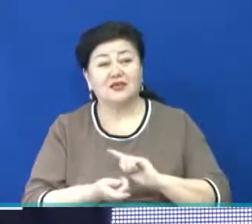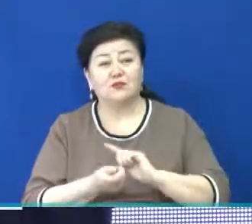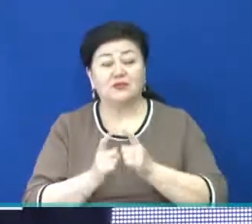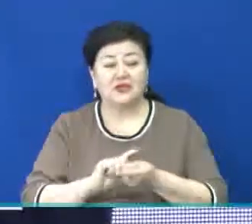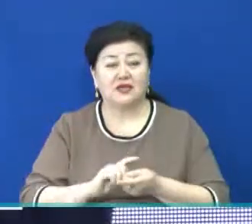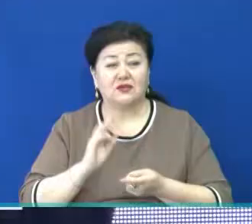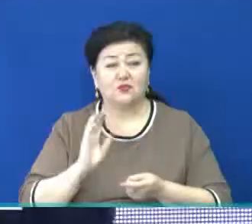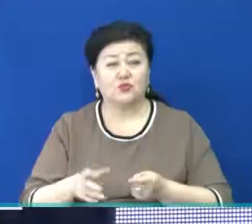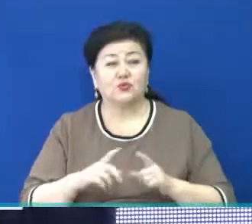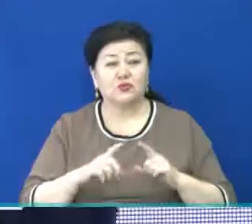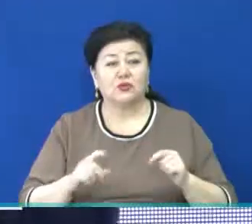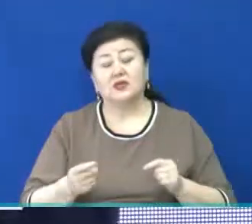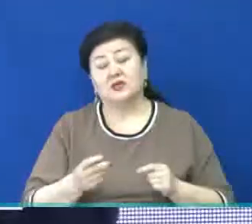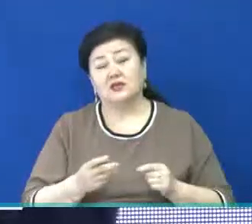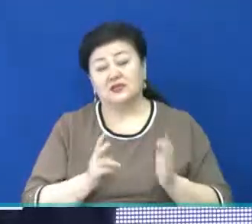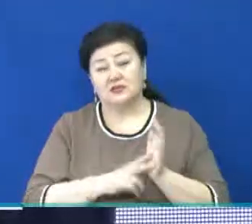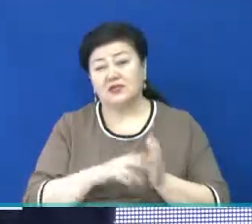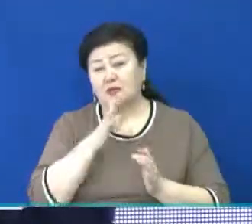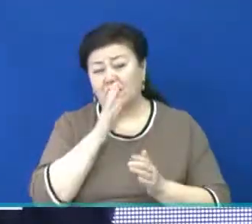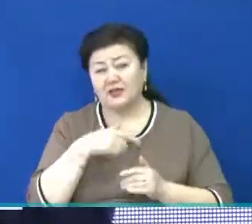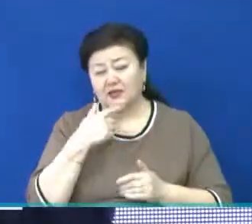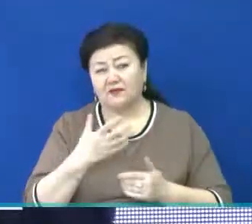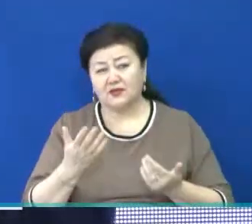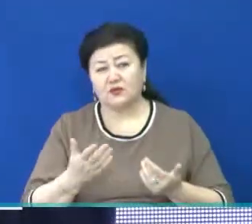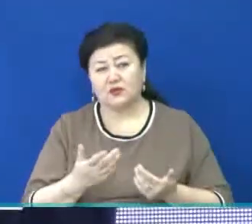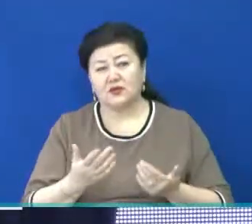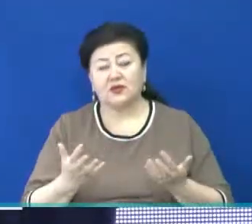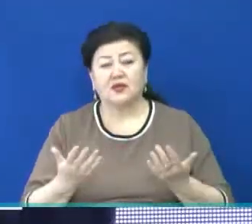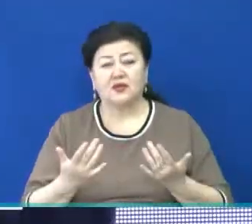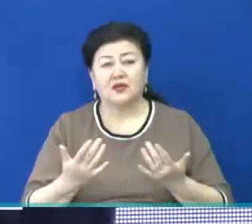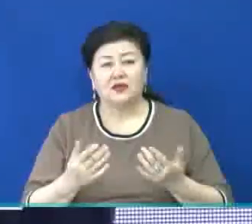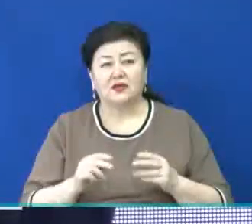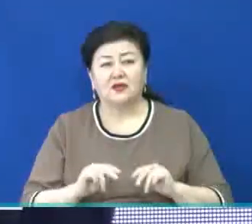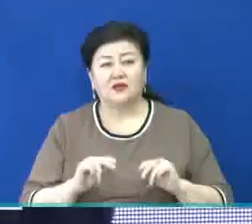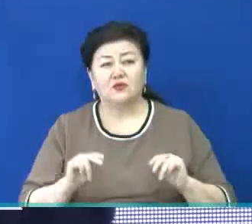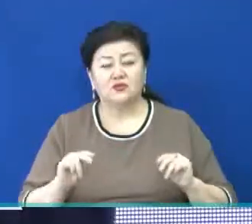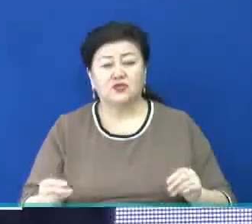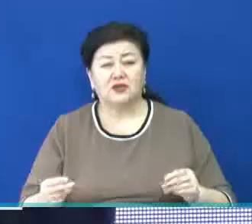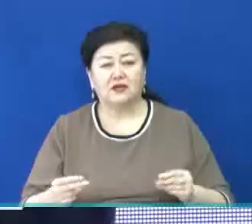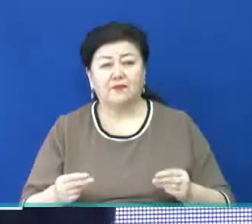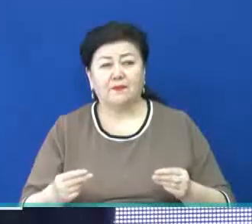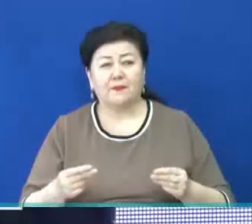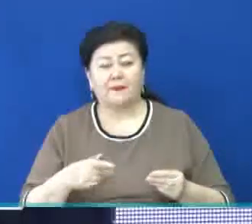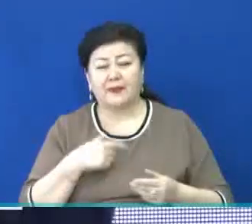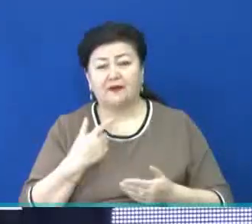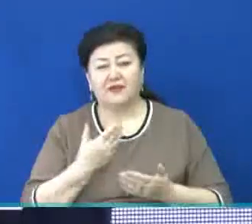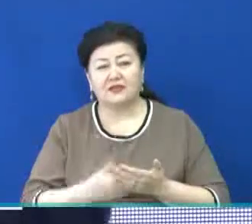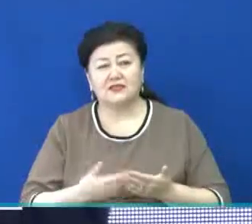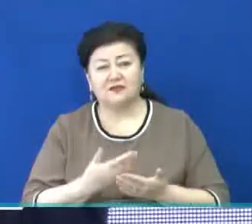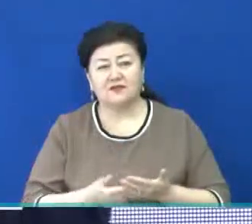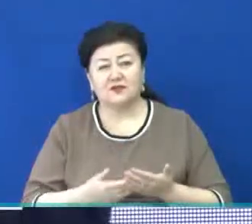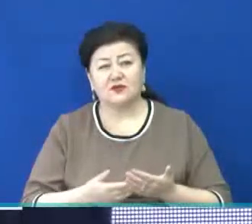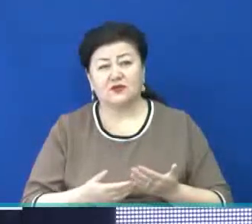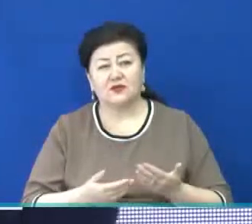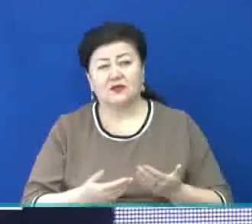бұл мәселені де қайта қарастыруымыз керек. Меніңше, қазір біраз әріптестер сарапшылар маған ақыл қосып жатыр.